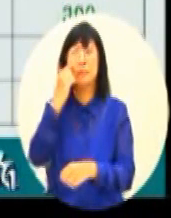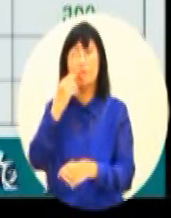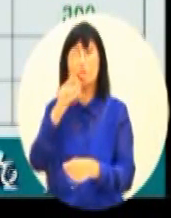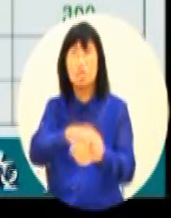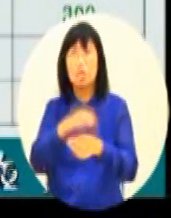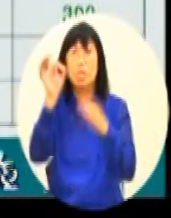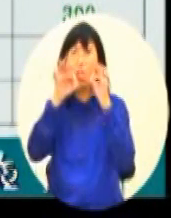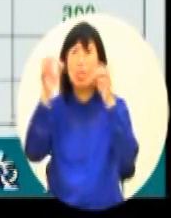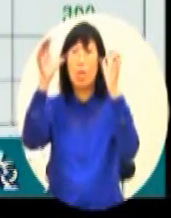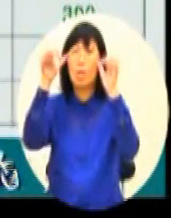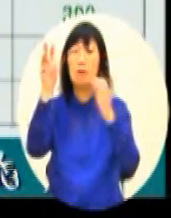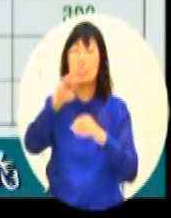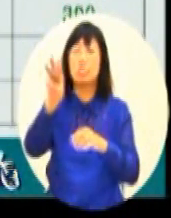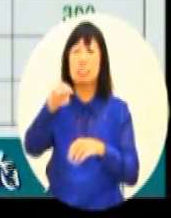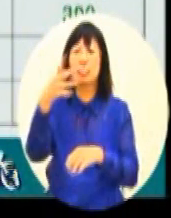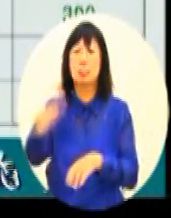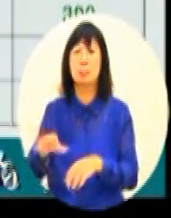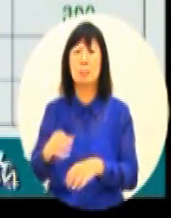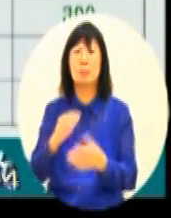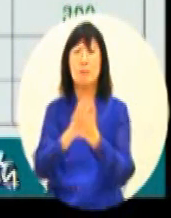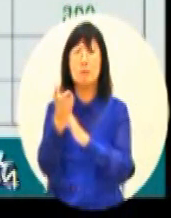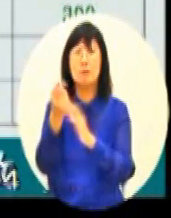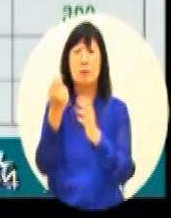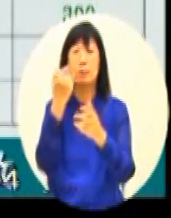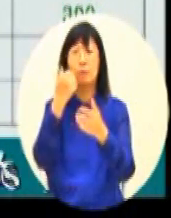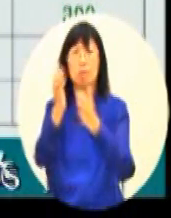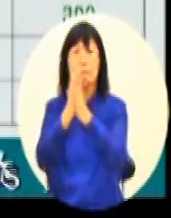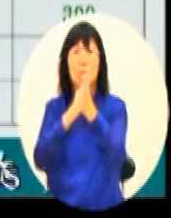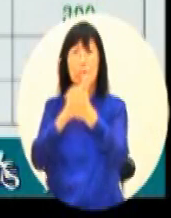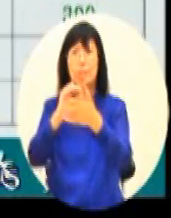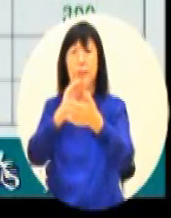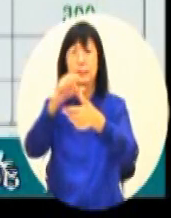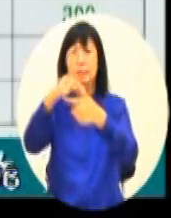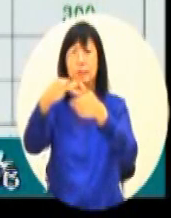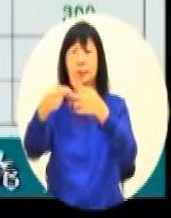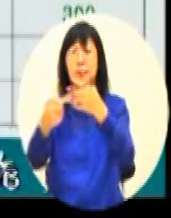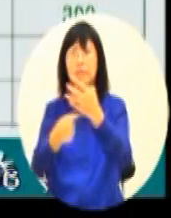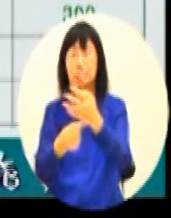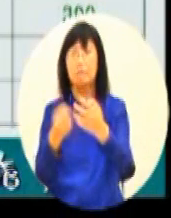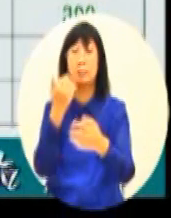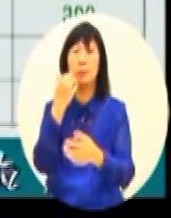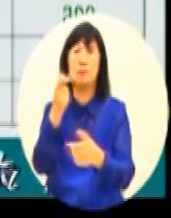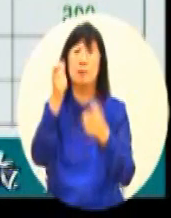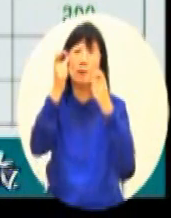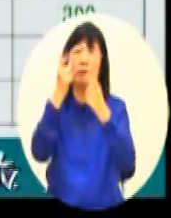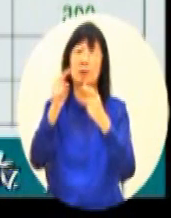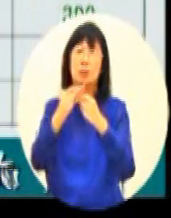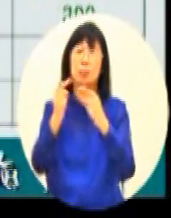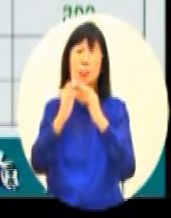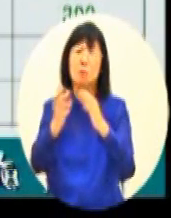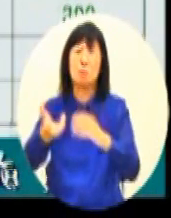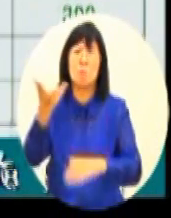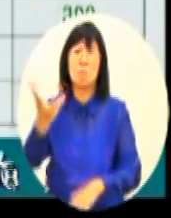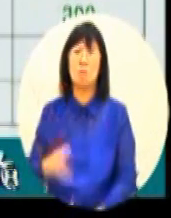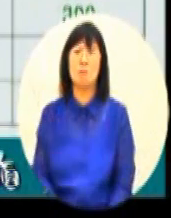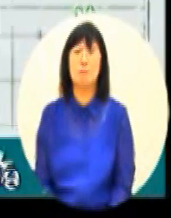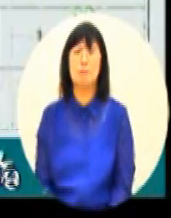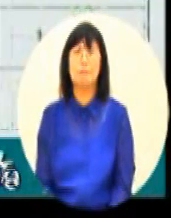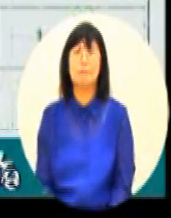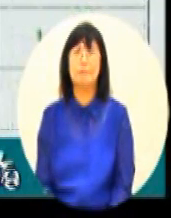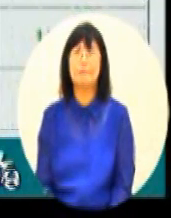3000几只，排列，咱这2345合起来吼，猫狗件数啊，合起来就无咱高雄市遮济啦。好